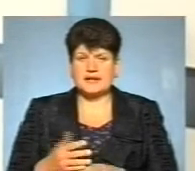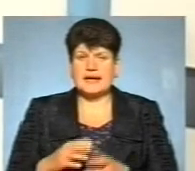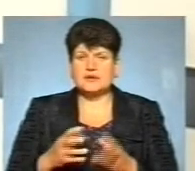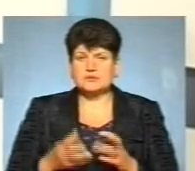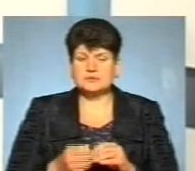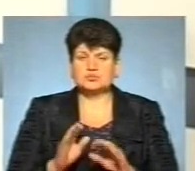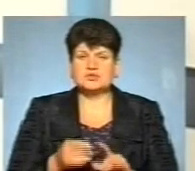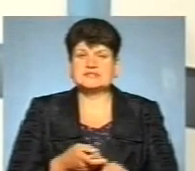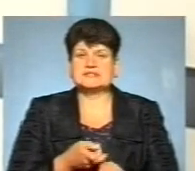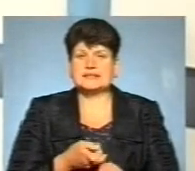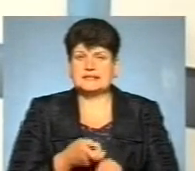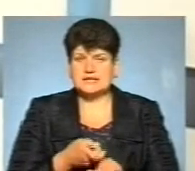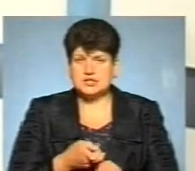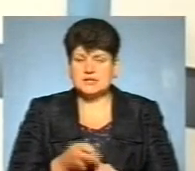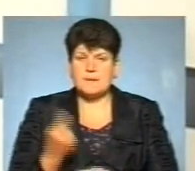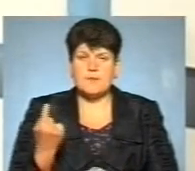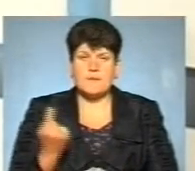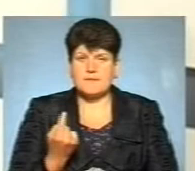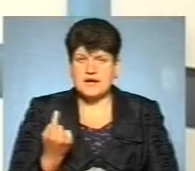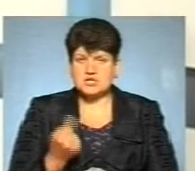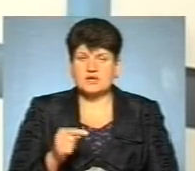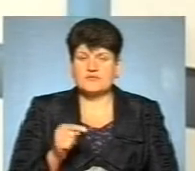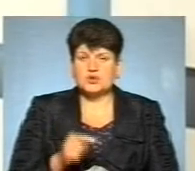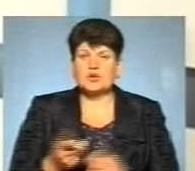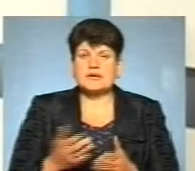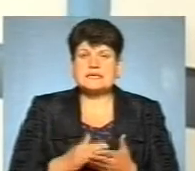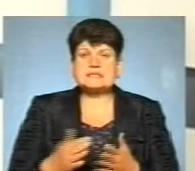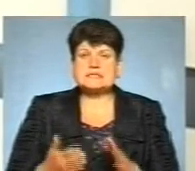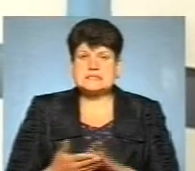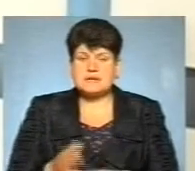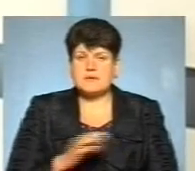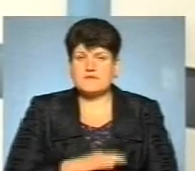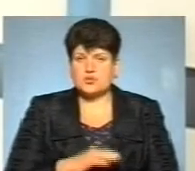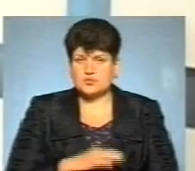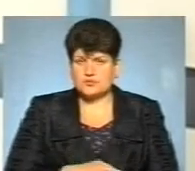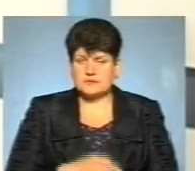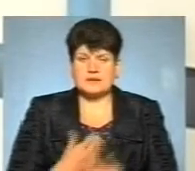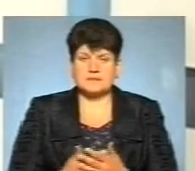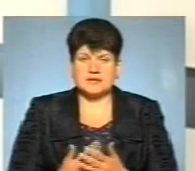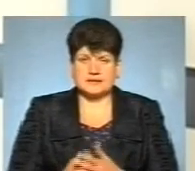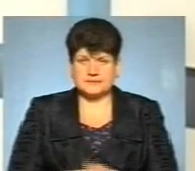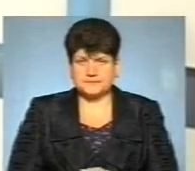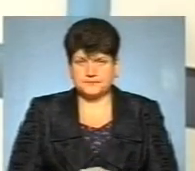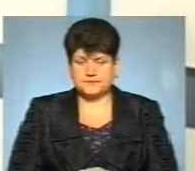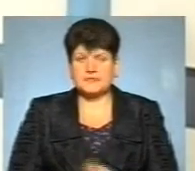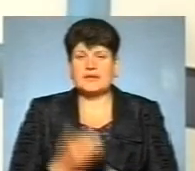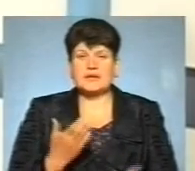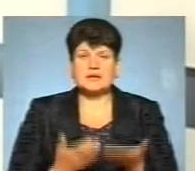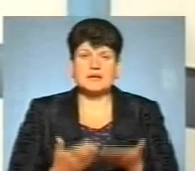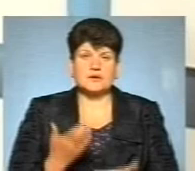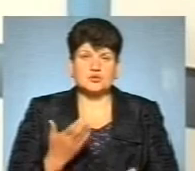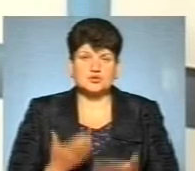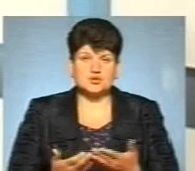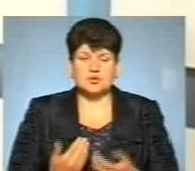Результативність буде залежати, по-перше, від того, яка система використовувалася. Ну, наприклад, якщо